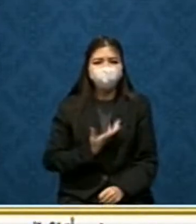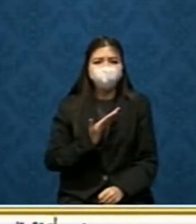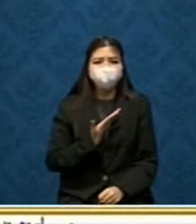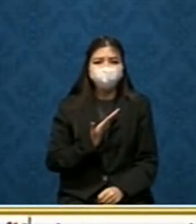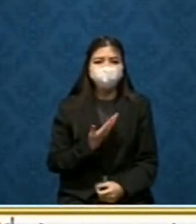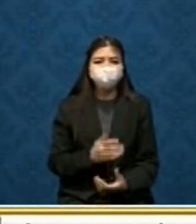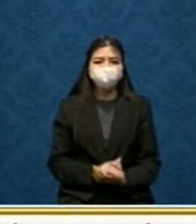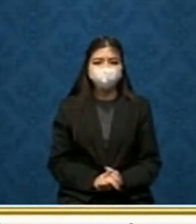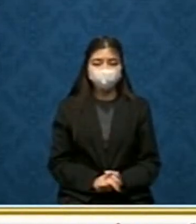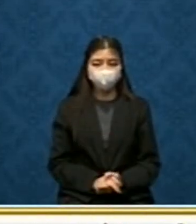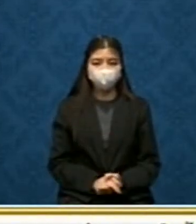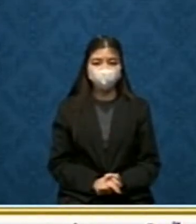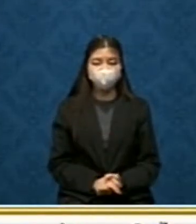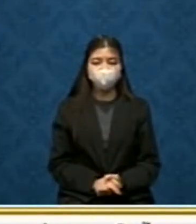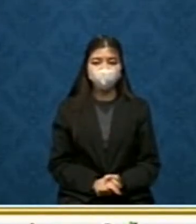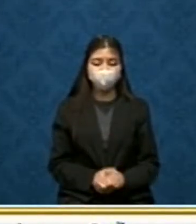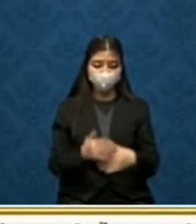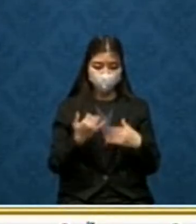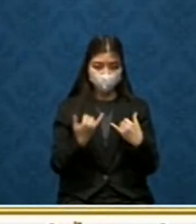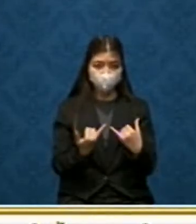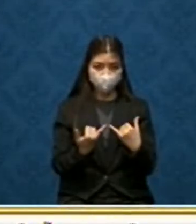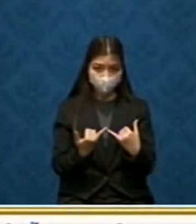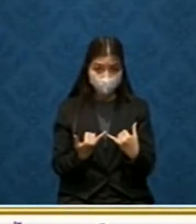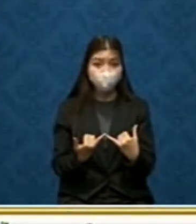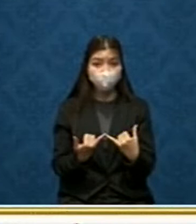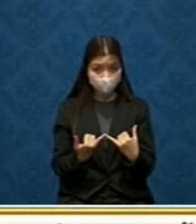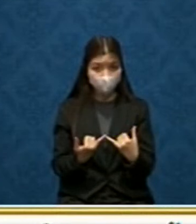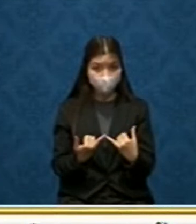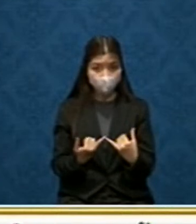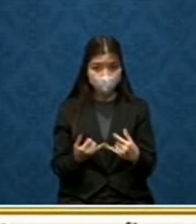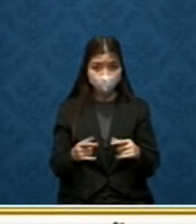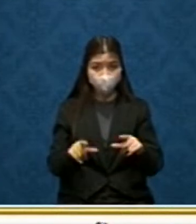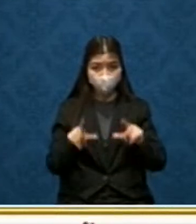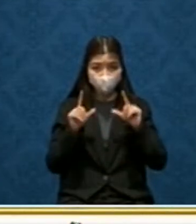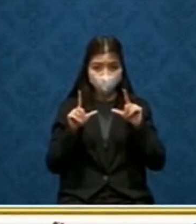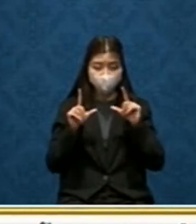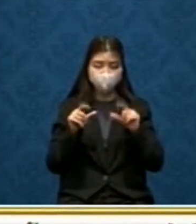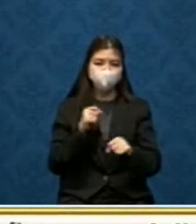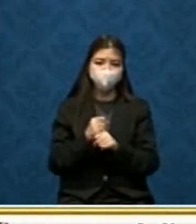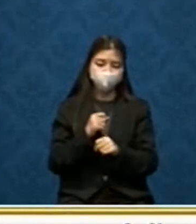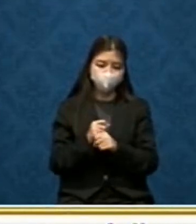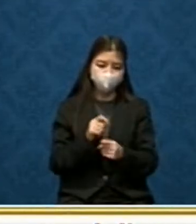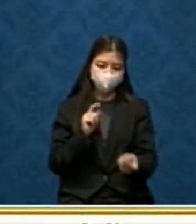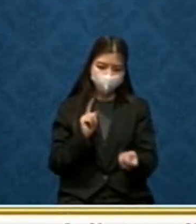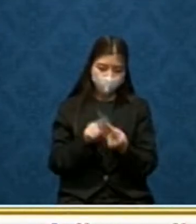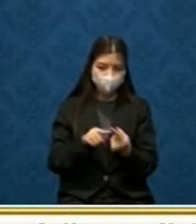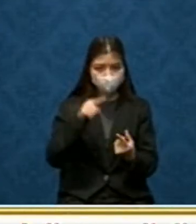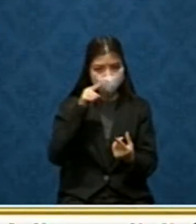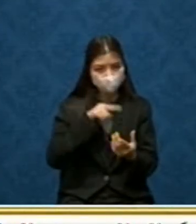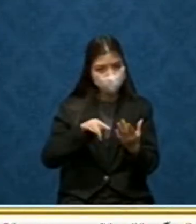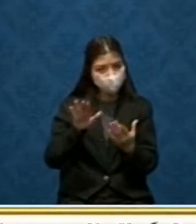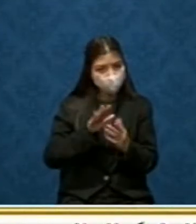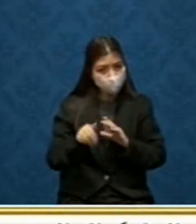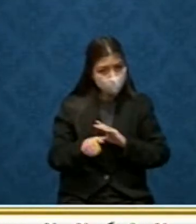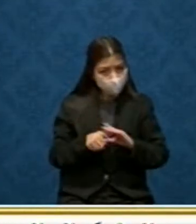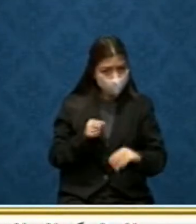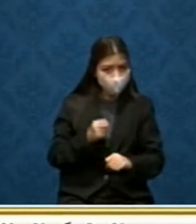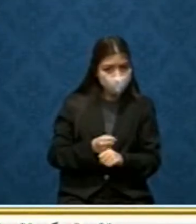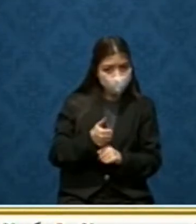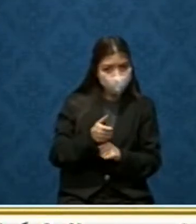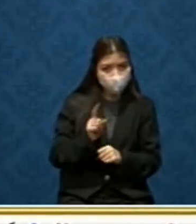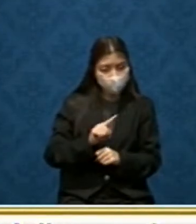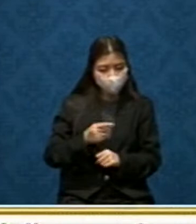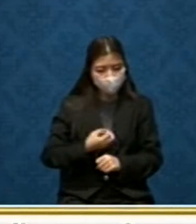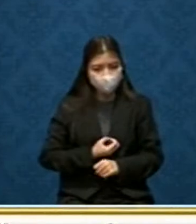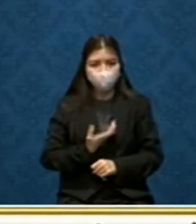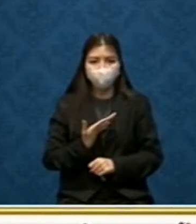่านี่อาจยกรขนาดนี้อะมัอยู่ในเมองไทยได้อย่างไรผมกงง ผมก็เซอ